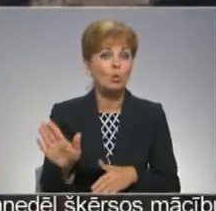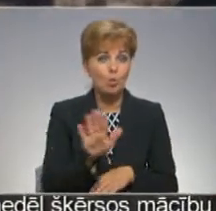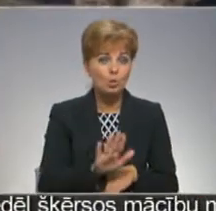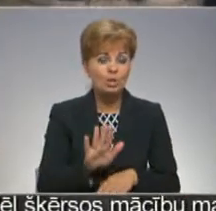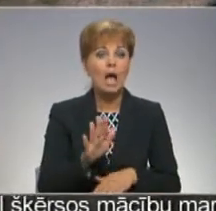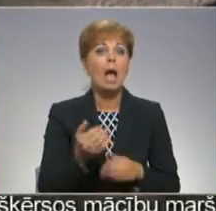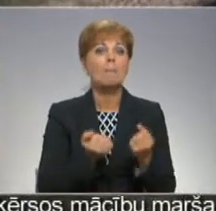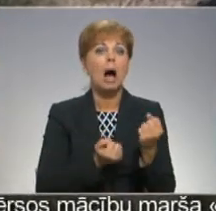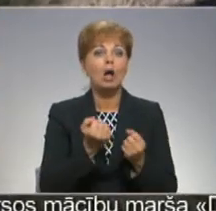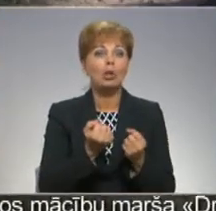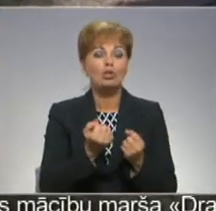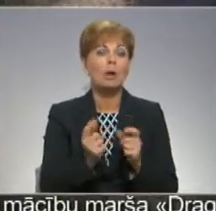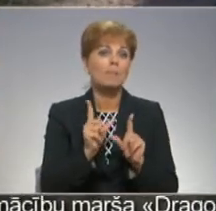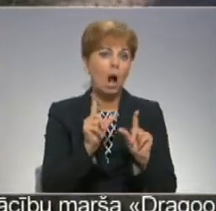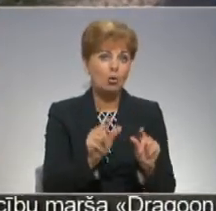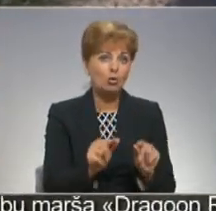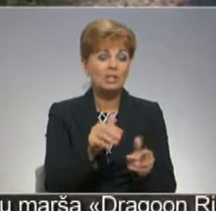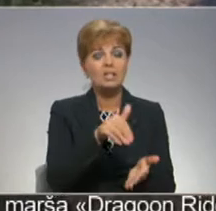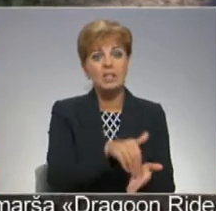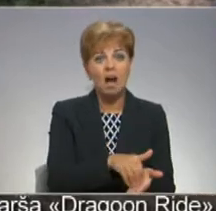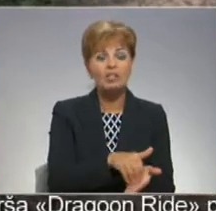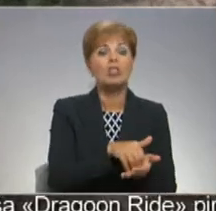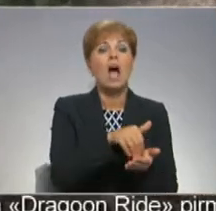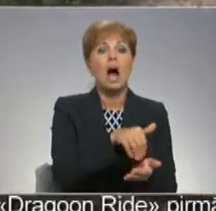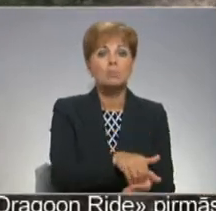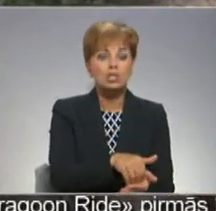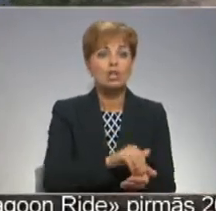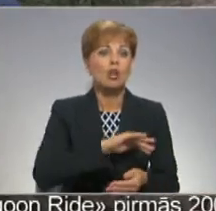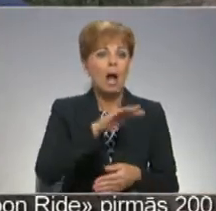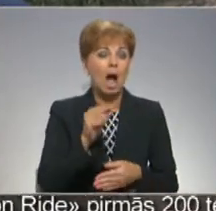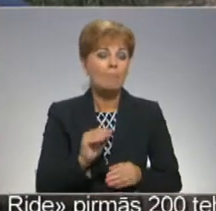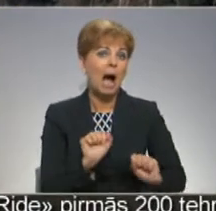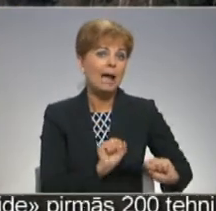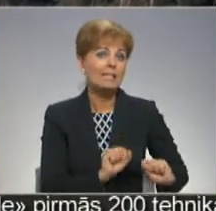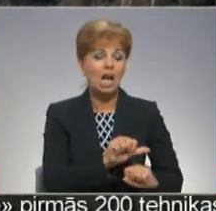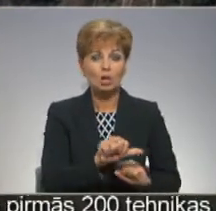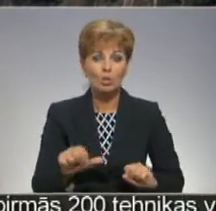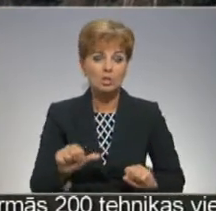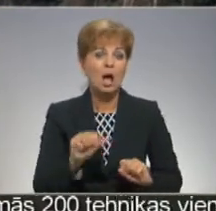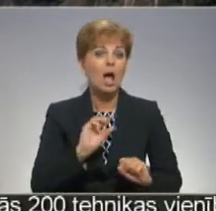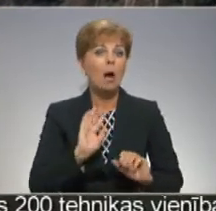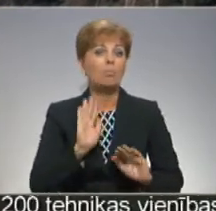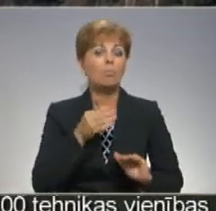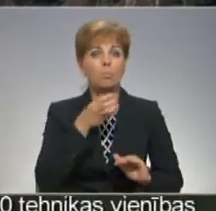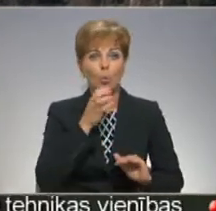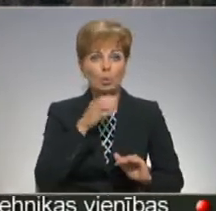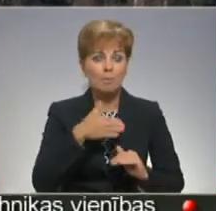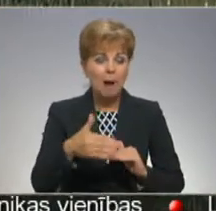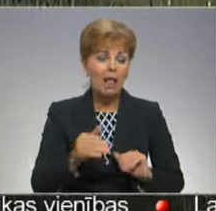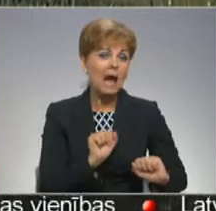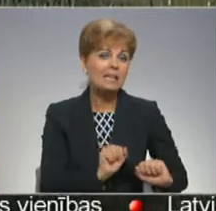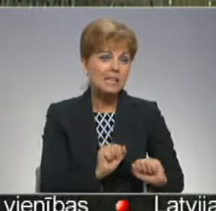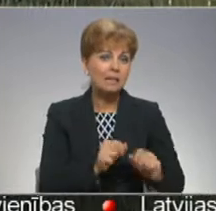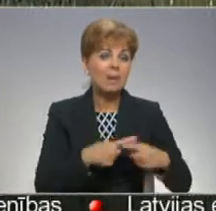mehānisko transporta līdzekļu pārvietošanos, stāvēšanu vai apstāšanos kāpu aizsargjoslā, pludmalē vai aizsargājumās dabas